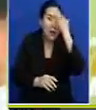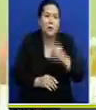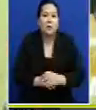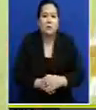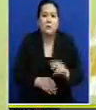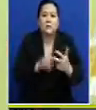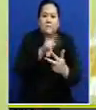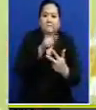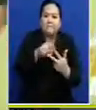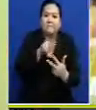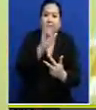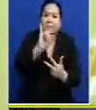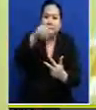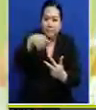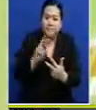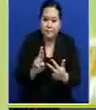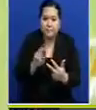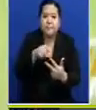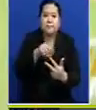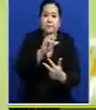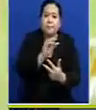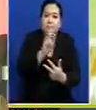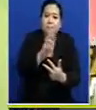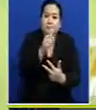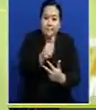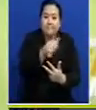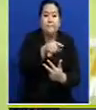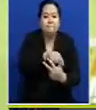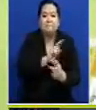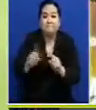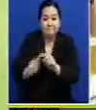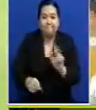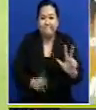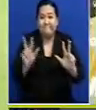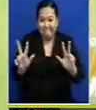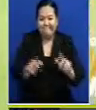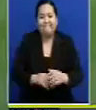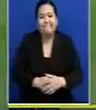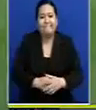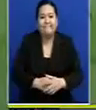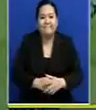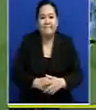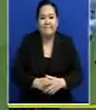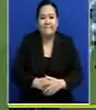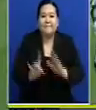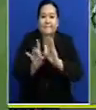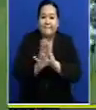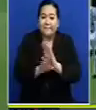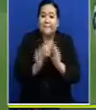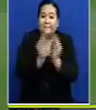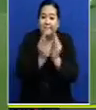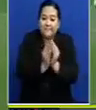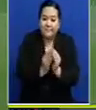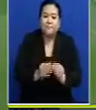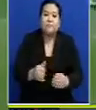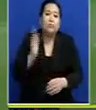ครีตันซินวาแล้วก็อริศักดิ์ไกรสอนครับไปดูทางฝั่งของทีมเยือนกันบ้างนะครับสุโขทัย FC ครับภายใต้การคุมทีม